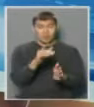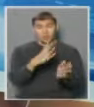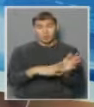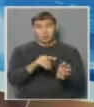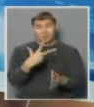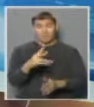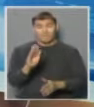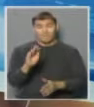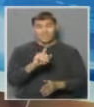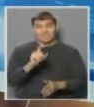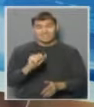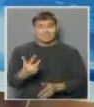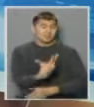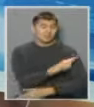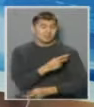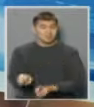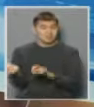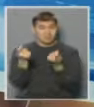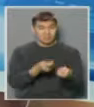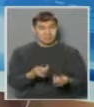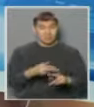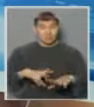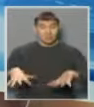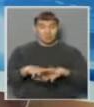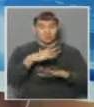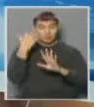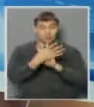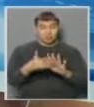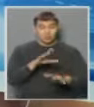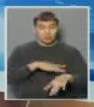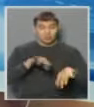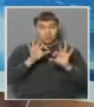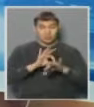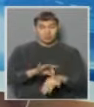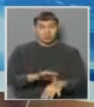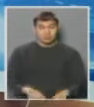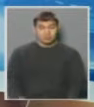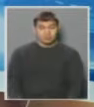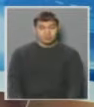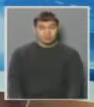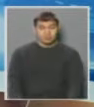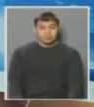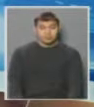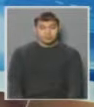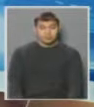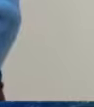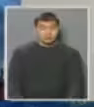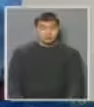Pfizer вакцинасы елге жетеді. Осыған орай халыққа түсіндірме шаралары жүргізілуде.